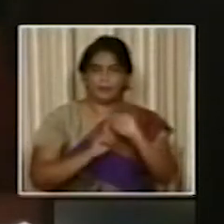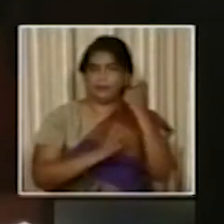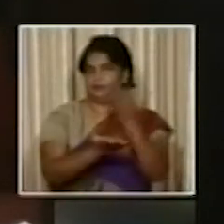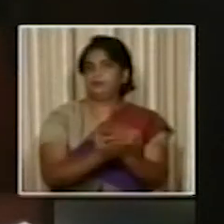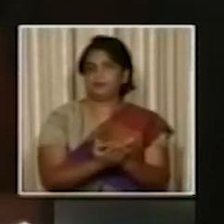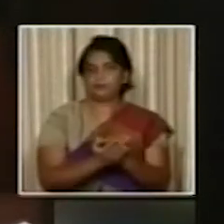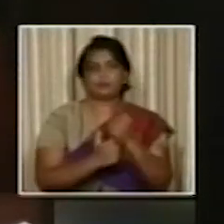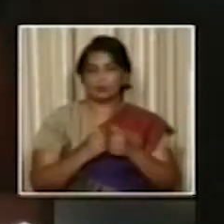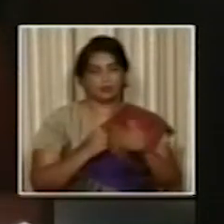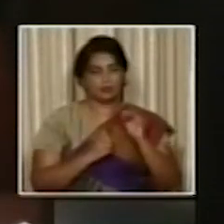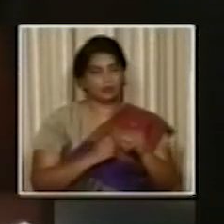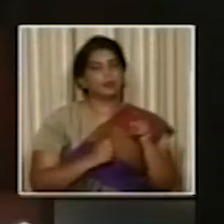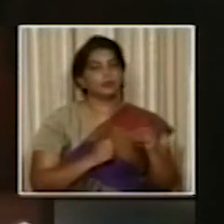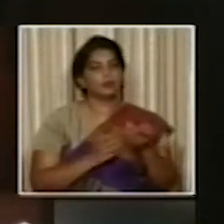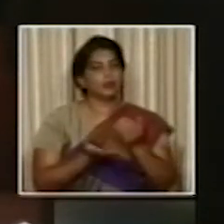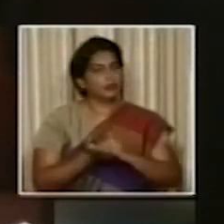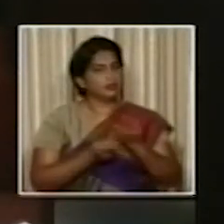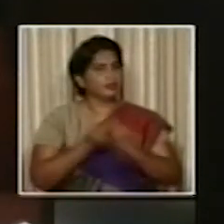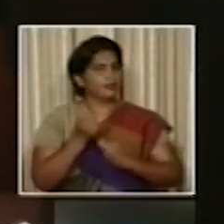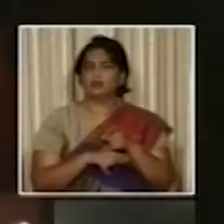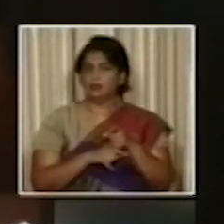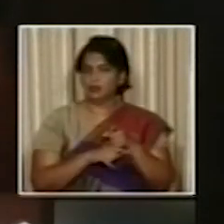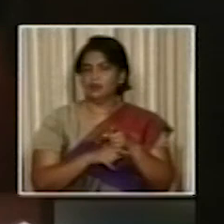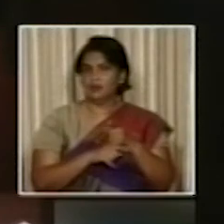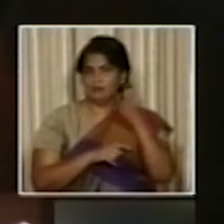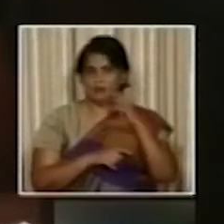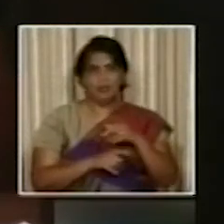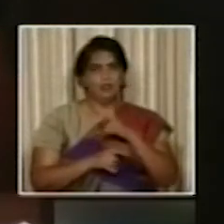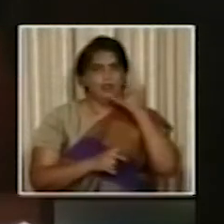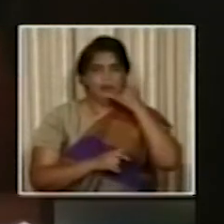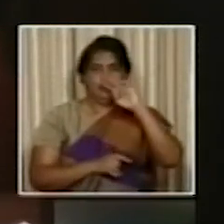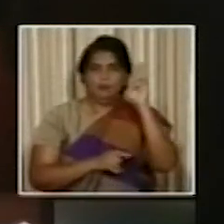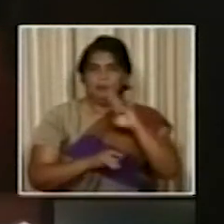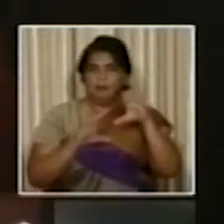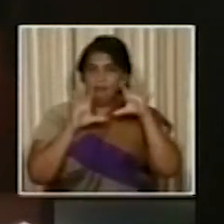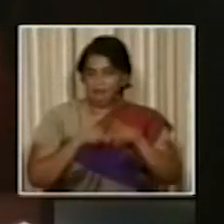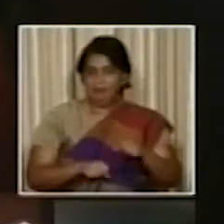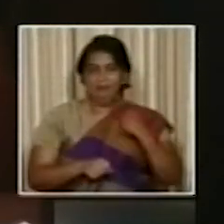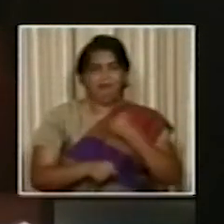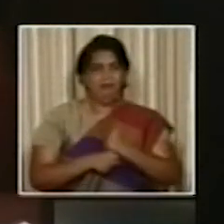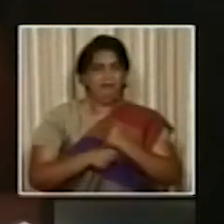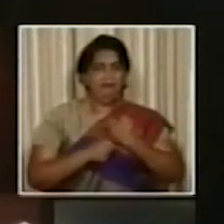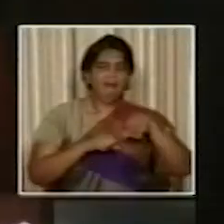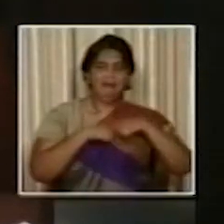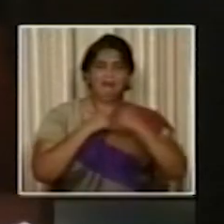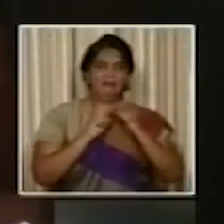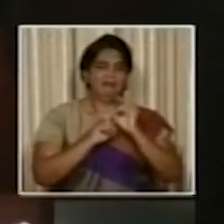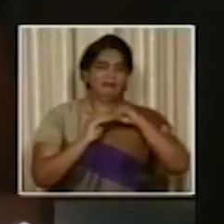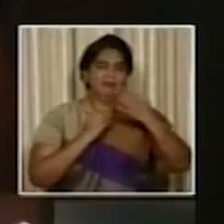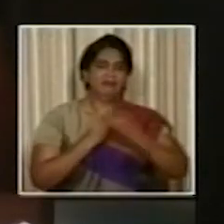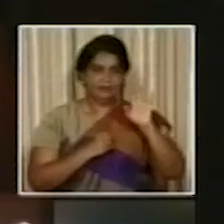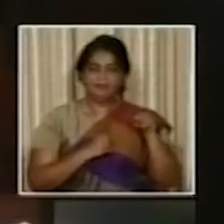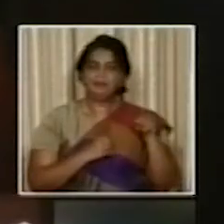சபையில் சமர்ப்பியுங்கள். மறுசீரமைப்பு செய்வதன் ஊடாக டெலிகாம் கட்டமைப்பின் உரிமை அரசாங்கத்திடமிருந்து வெளி நிறுவனங்களுக்கு செல்வதனால்